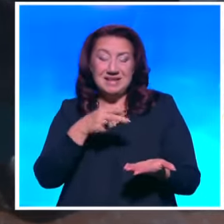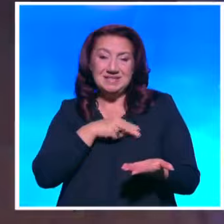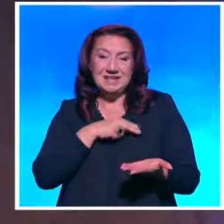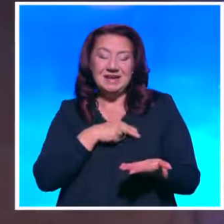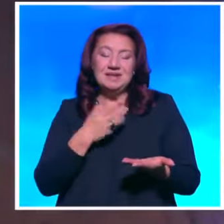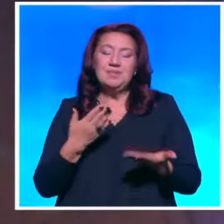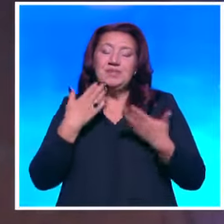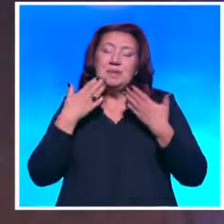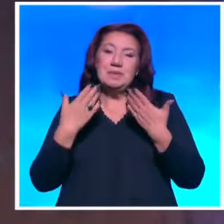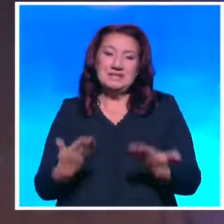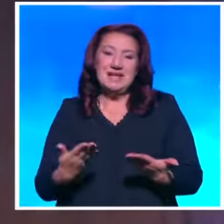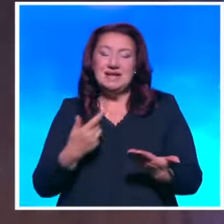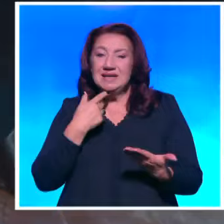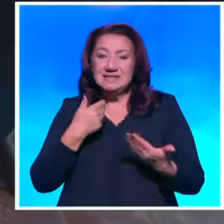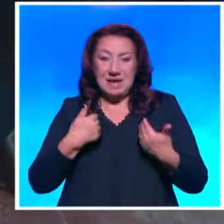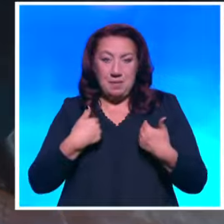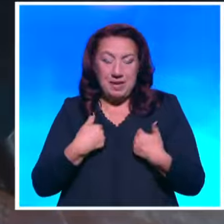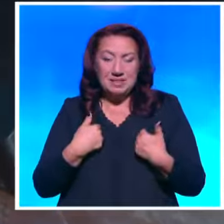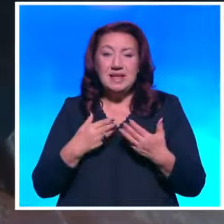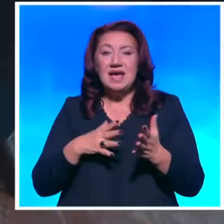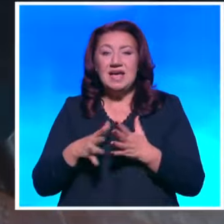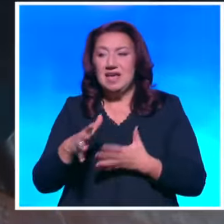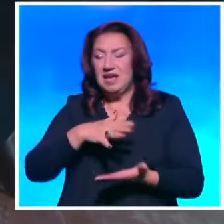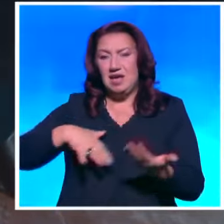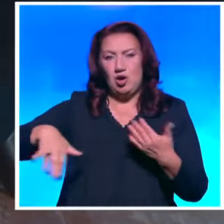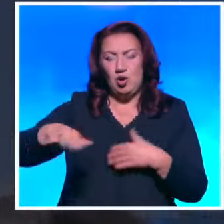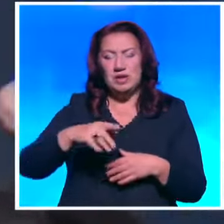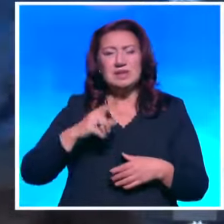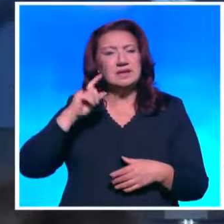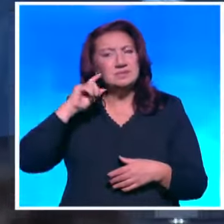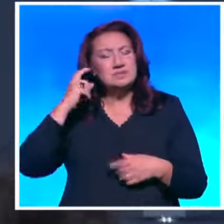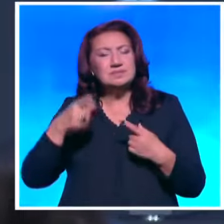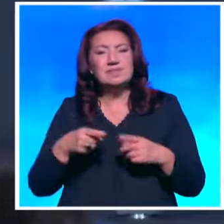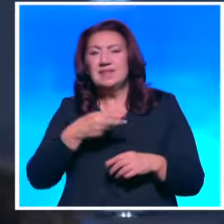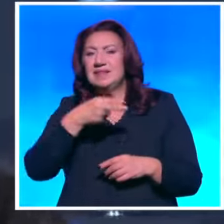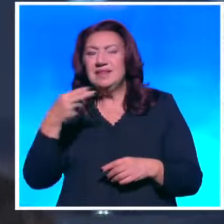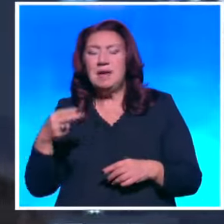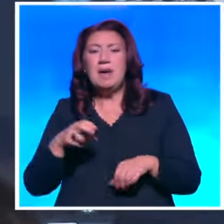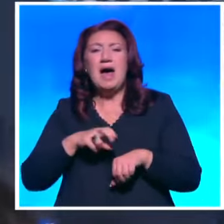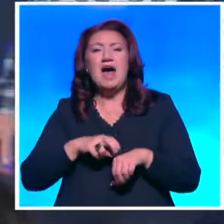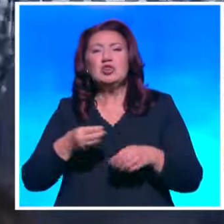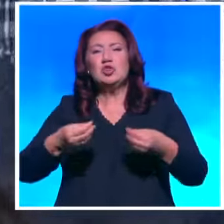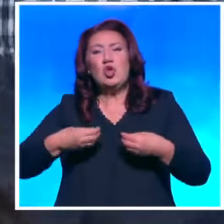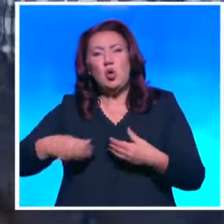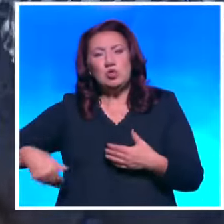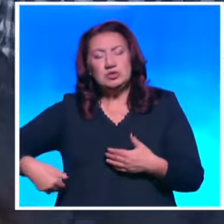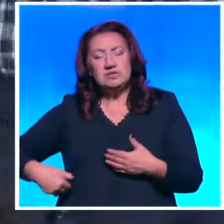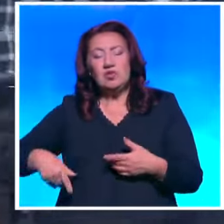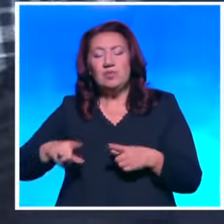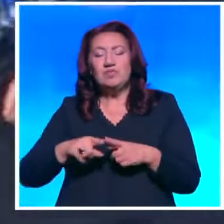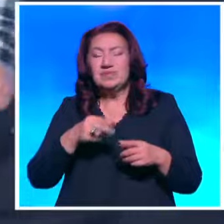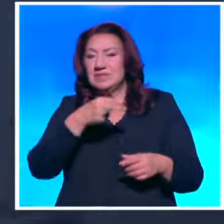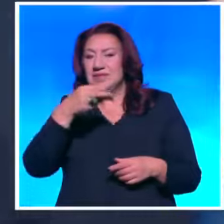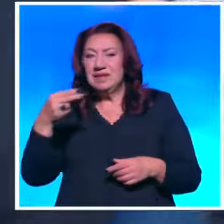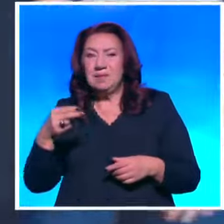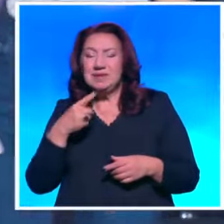мен и за хората, които са с мен, защото темата за донорство е тема за живота. Българското национално радио, което за 11-та поредна година